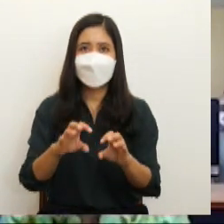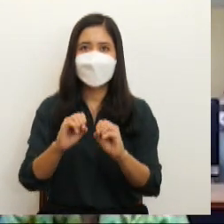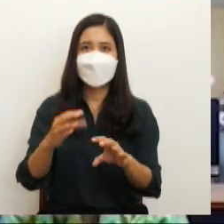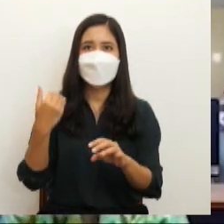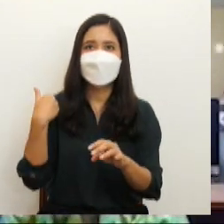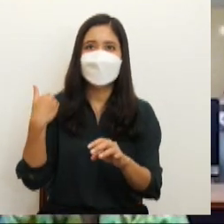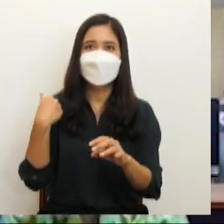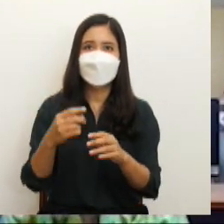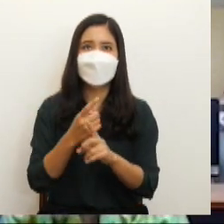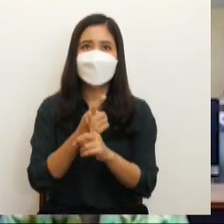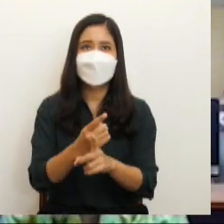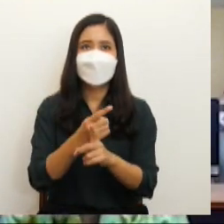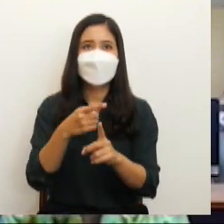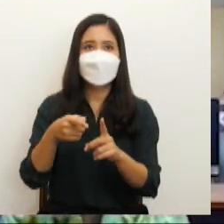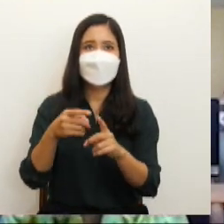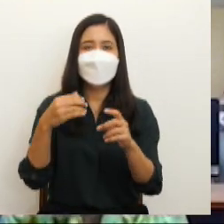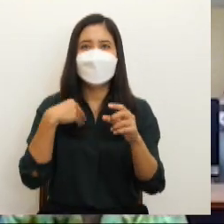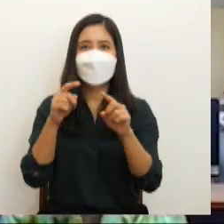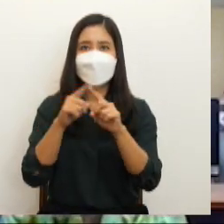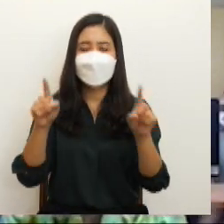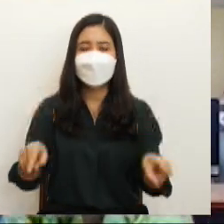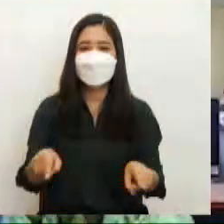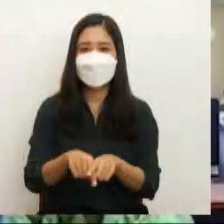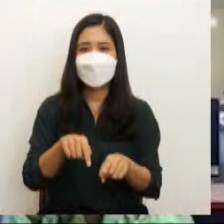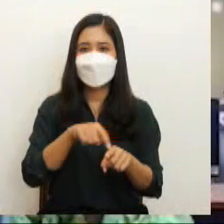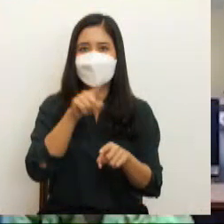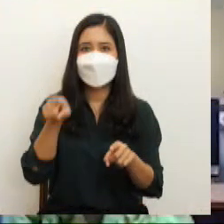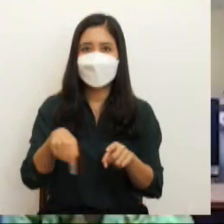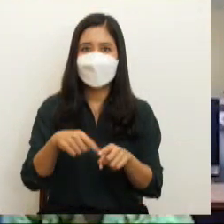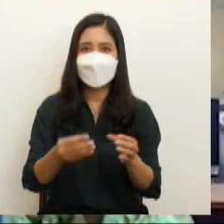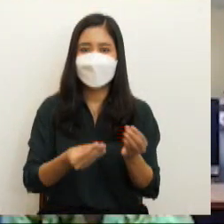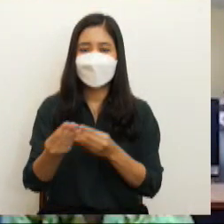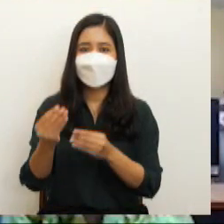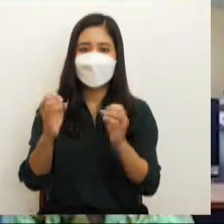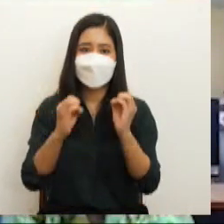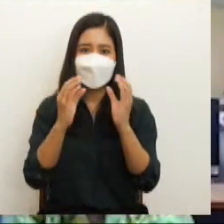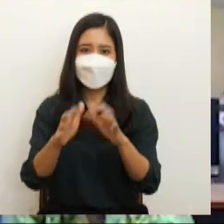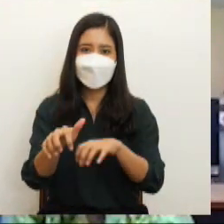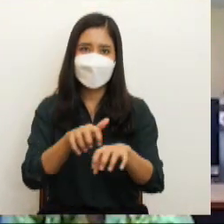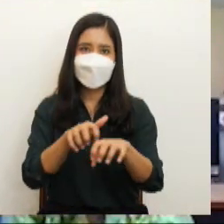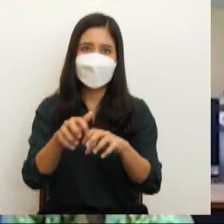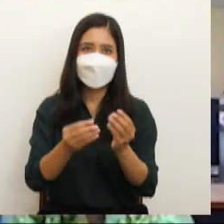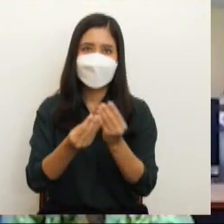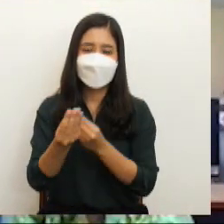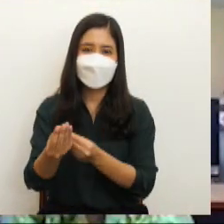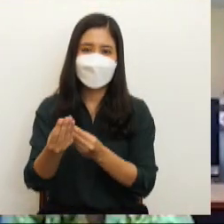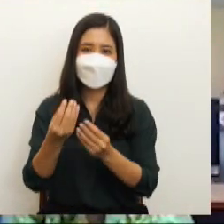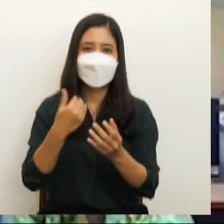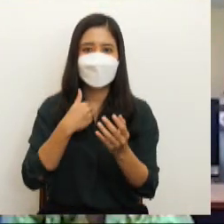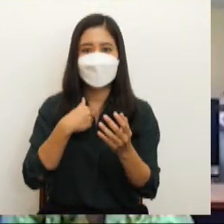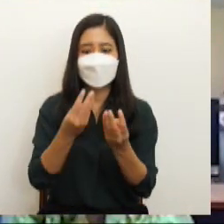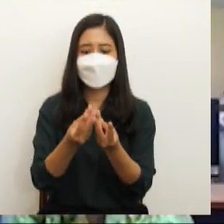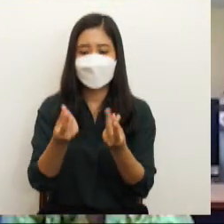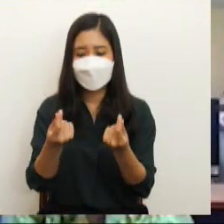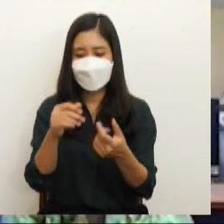ผ่นจะมีใบงาน2หน้านะคะเป็นหน้าหลังครูจะมาสอนวิชาภาษาอังกฤษนะคะระบุภาพได้ตรงตามความห